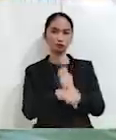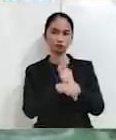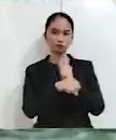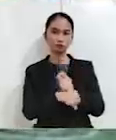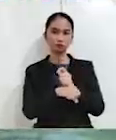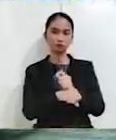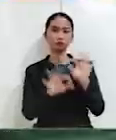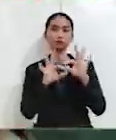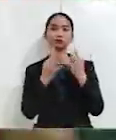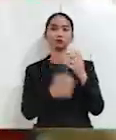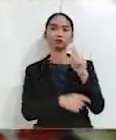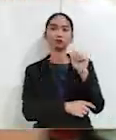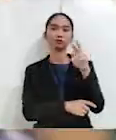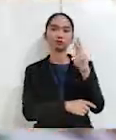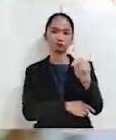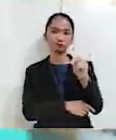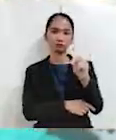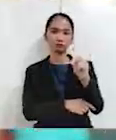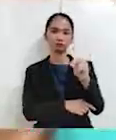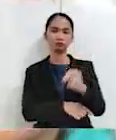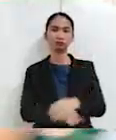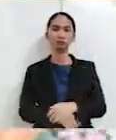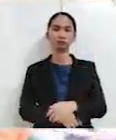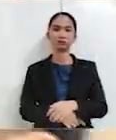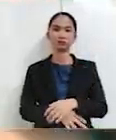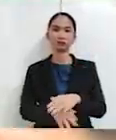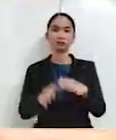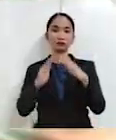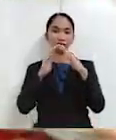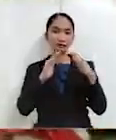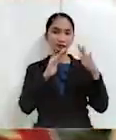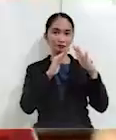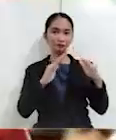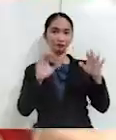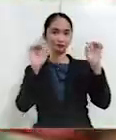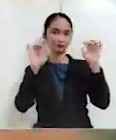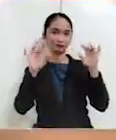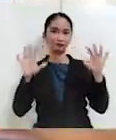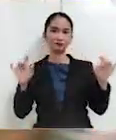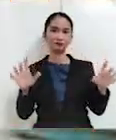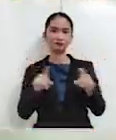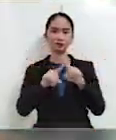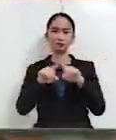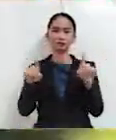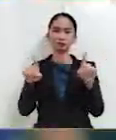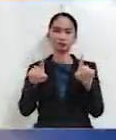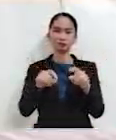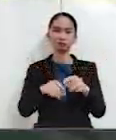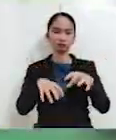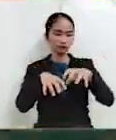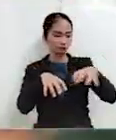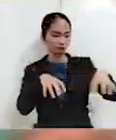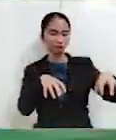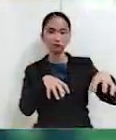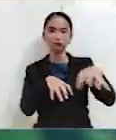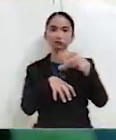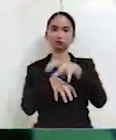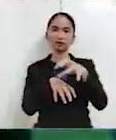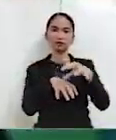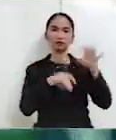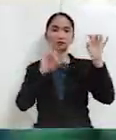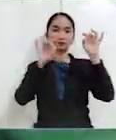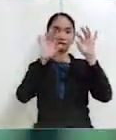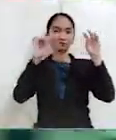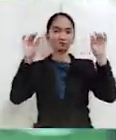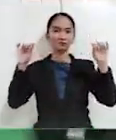Binihisan nila hindi lang ang kanilang bahay, kundi maging mga karatig bahay ng mga Christmas lights